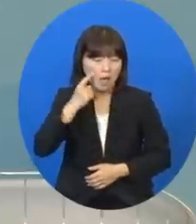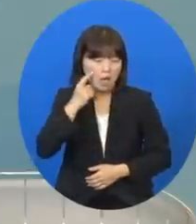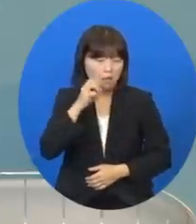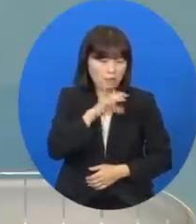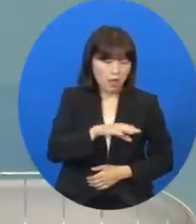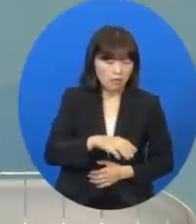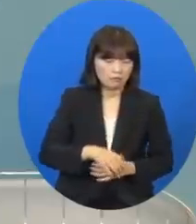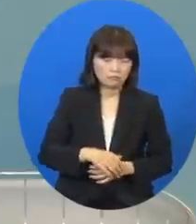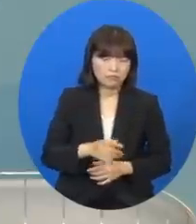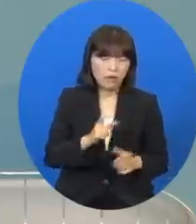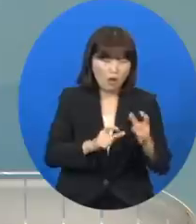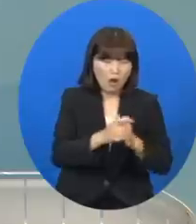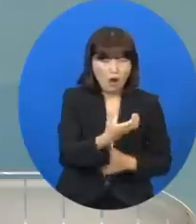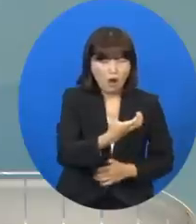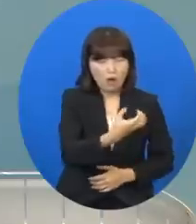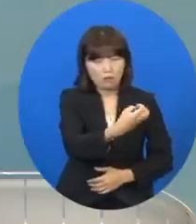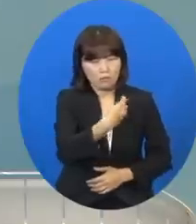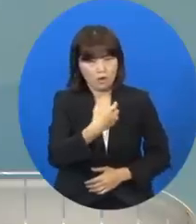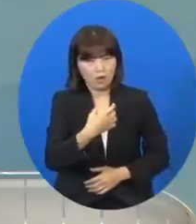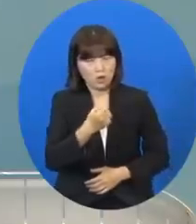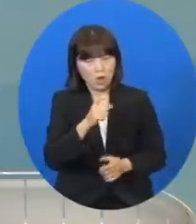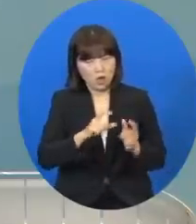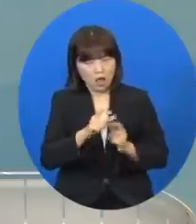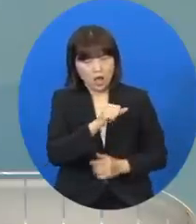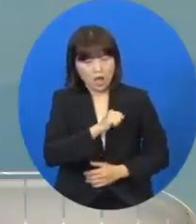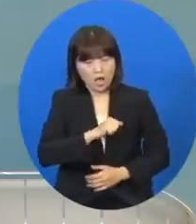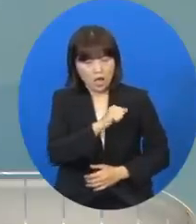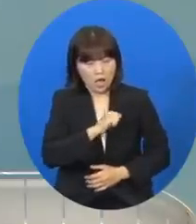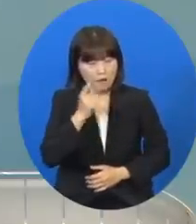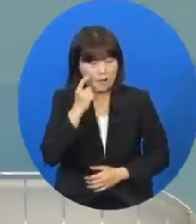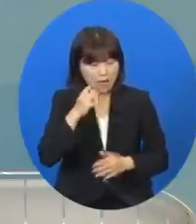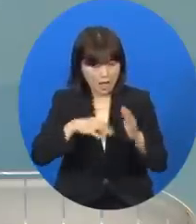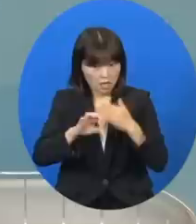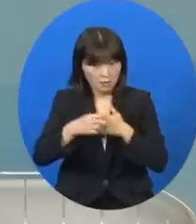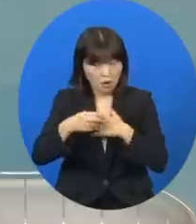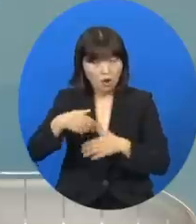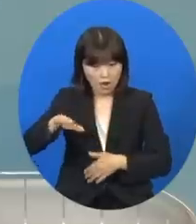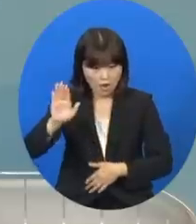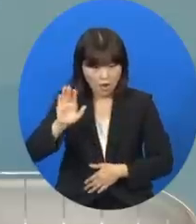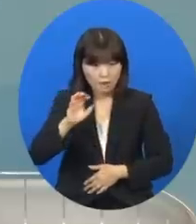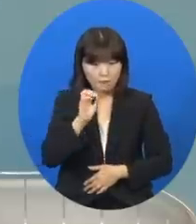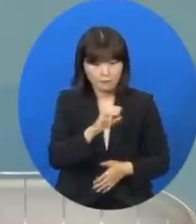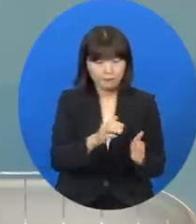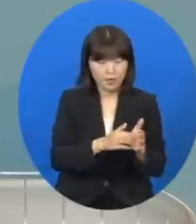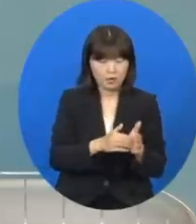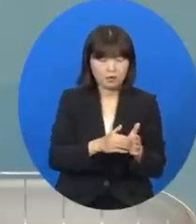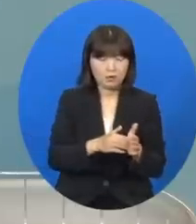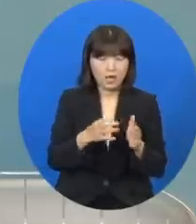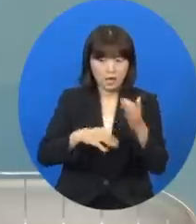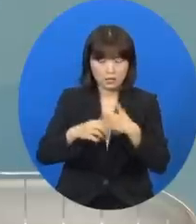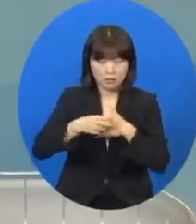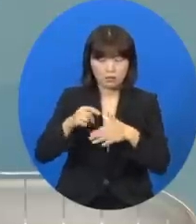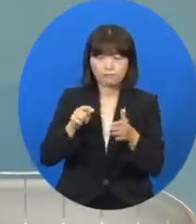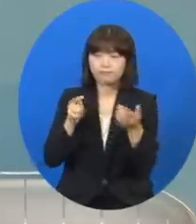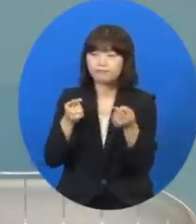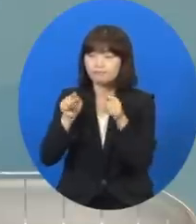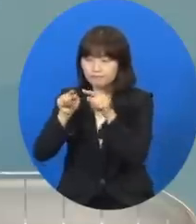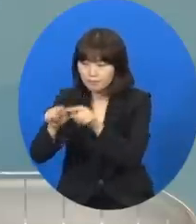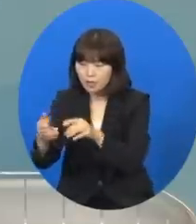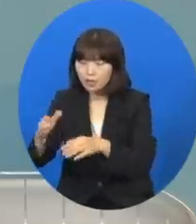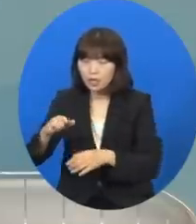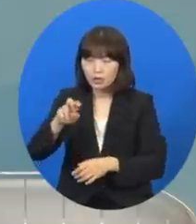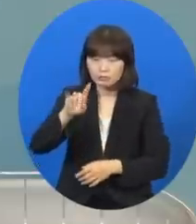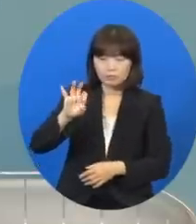아프다는 거예요. 조금만 더 참아. 조금만 더 참아. 아침에 병원 가자. 그래서 이제 아침에 병원을 데려갔는데 그만